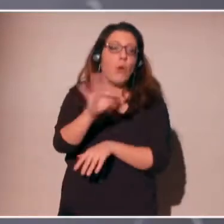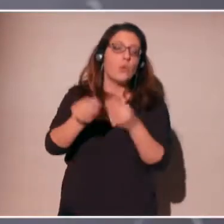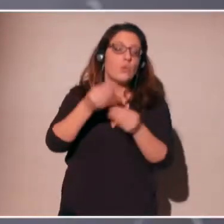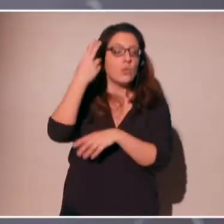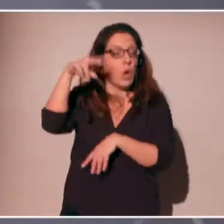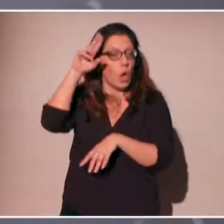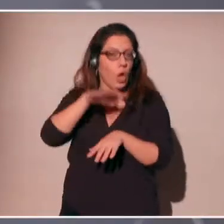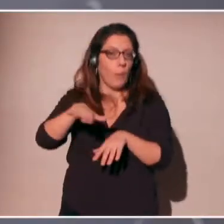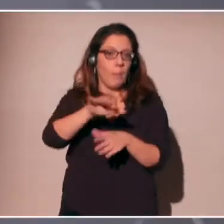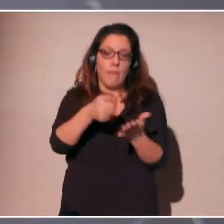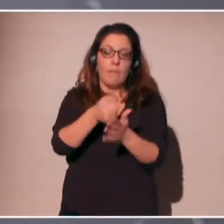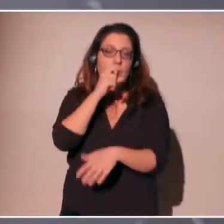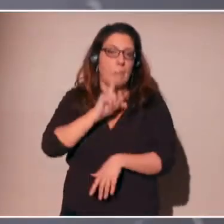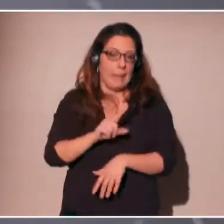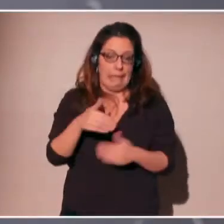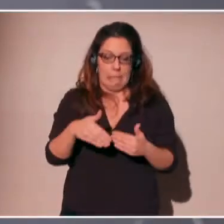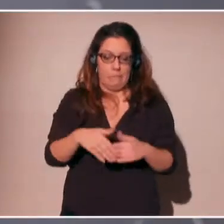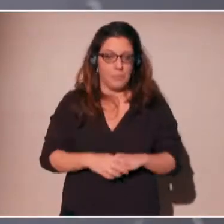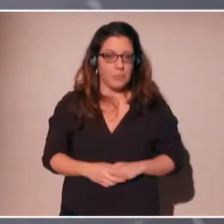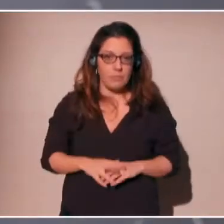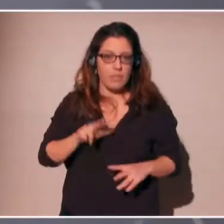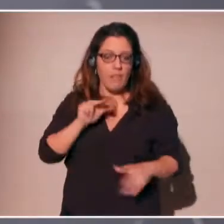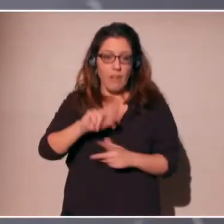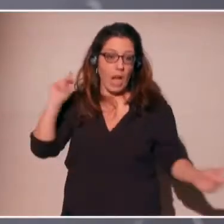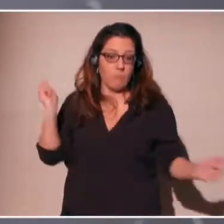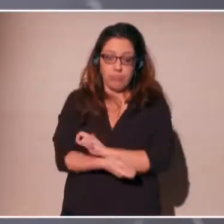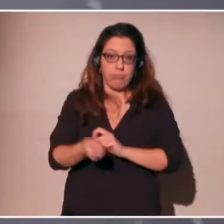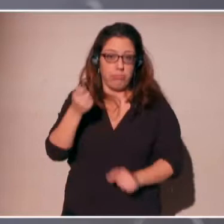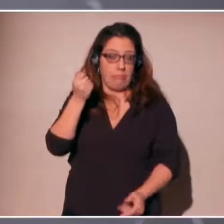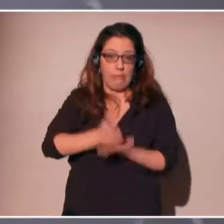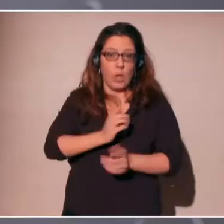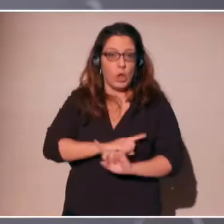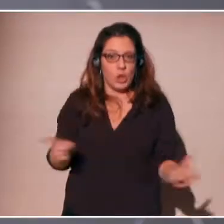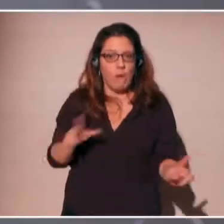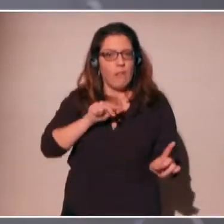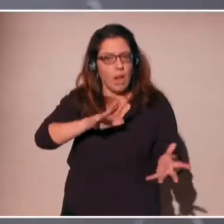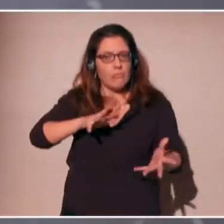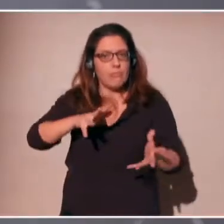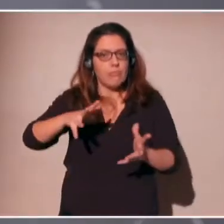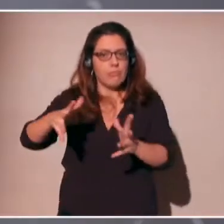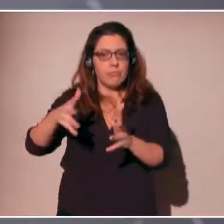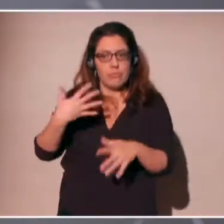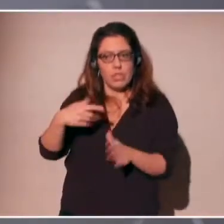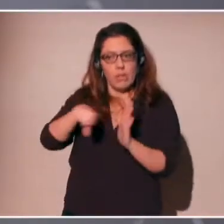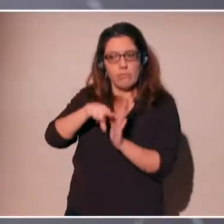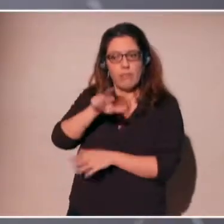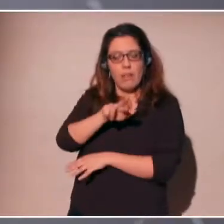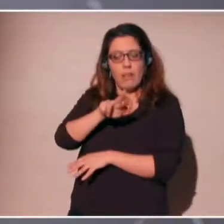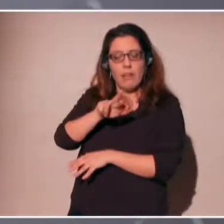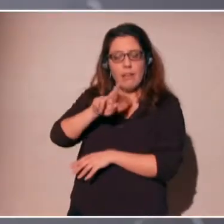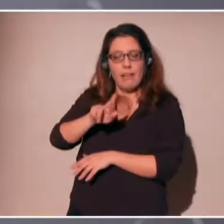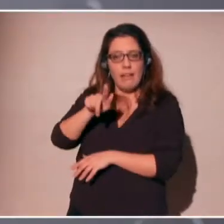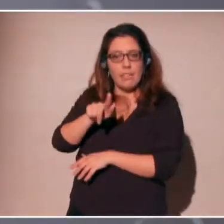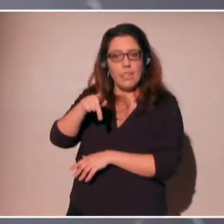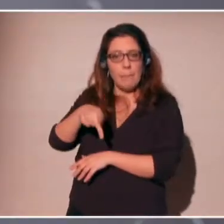pas de révolution du jour au lendemain. La révolution, elle se fera petit à petit. RGPD est en soi une révolution. Dès le lendemain, on aura